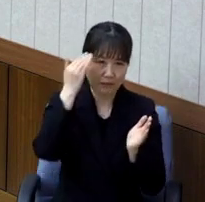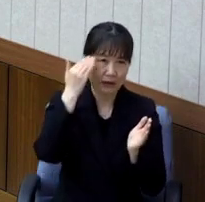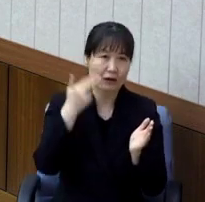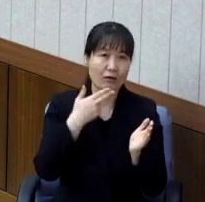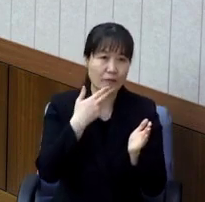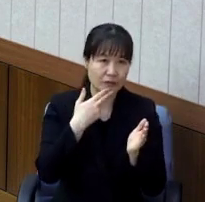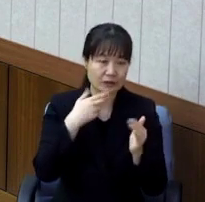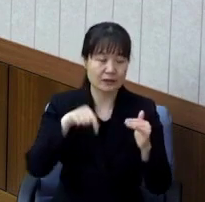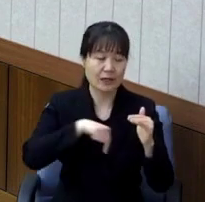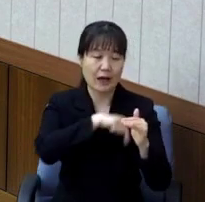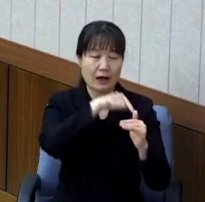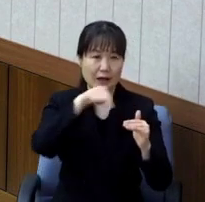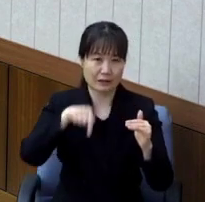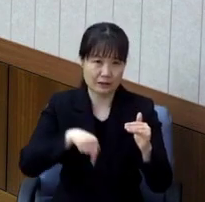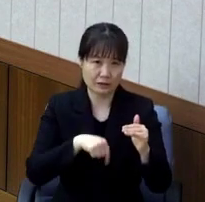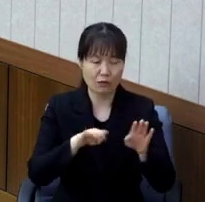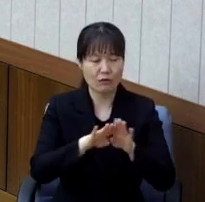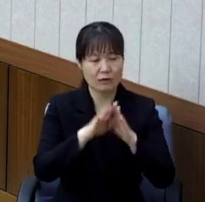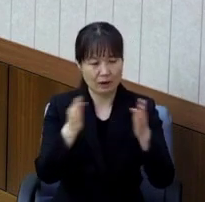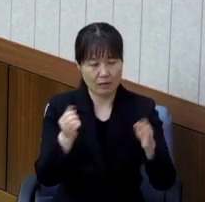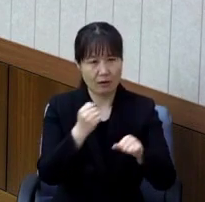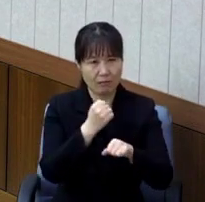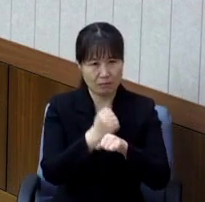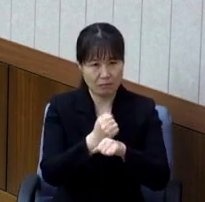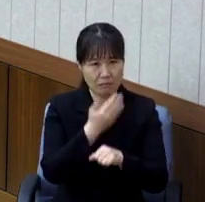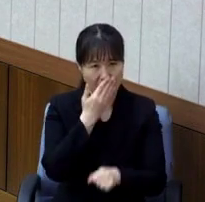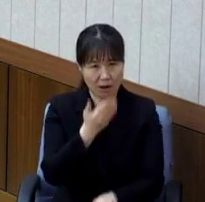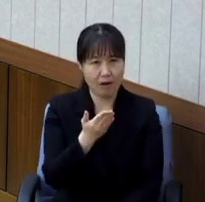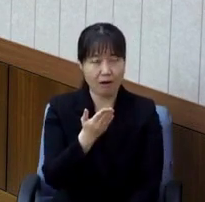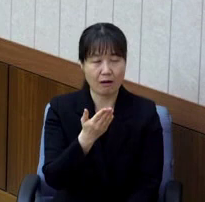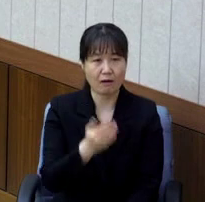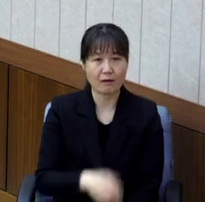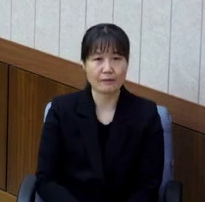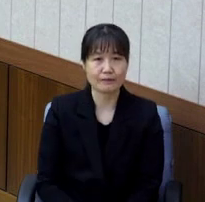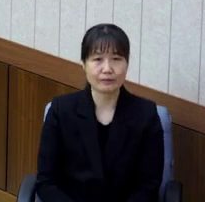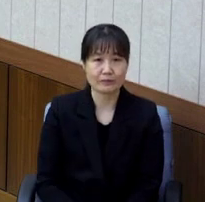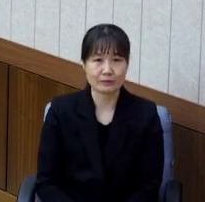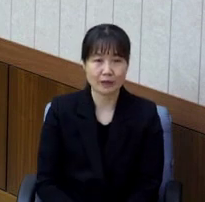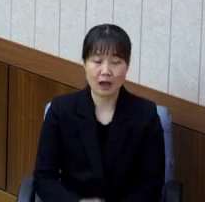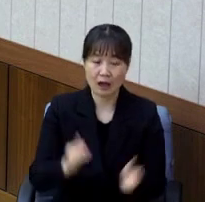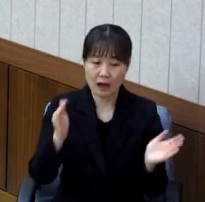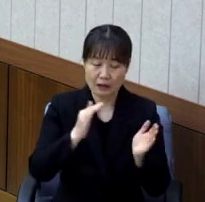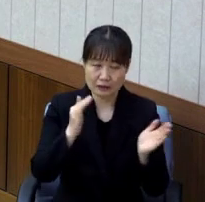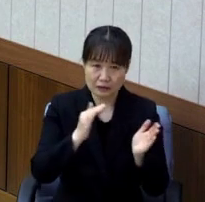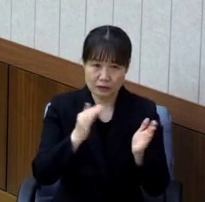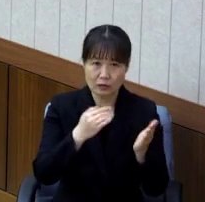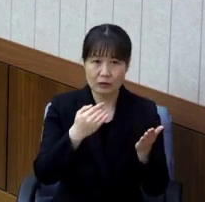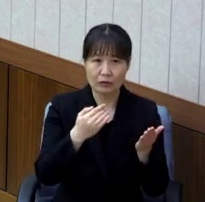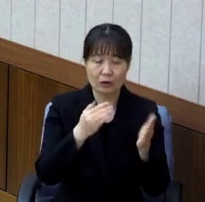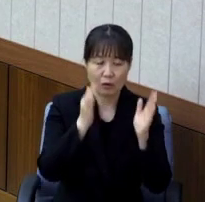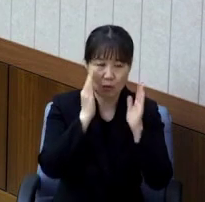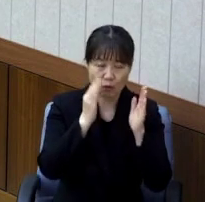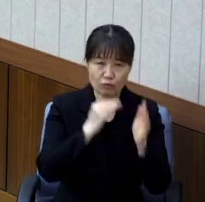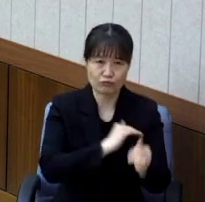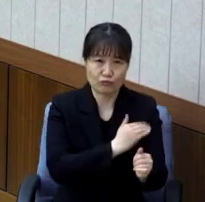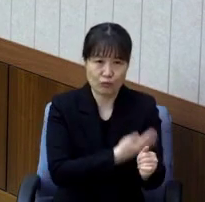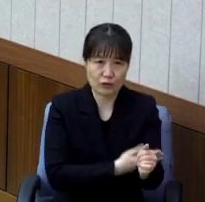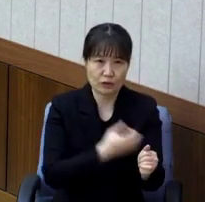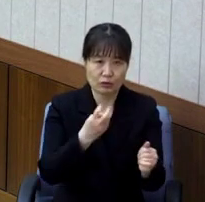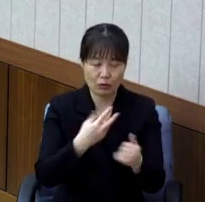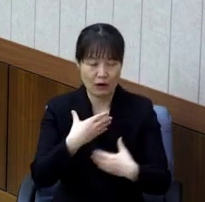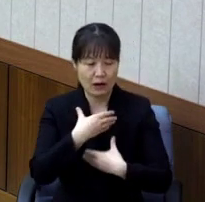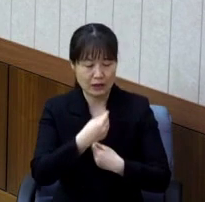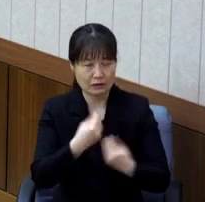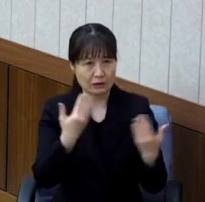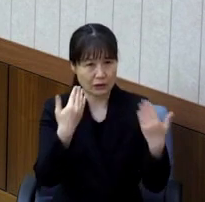개방에 대한 지원책을 충분히 마련할 수 있었다고 생각합니다 학생들의 학습권과 안전을 책임져야 하는 학교측과 학교